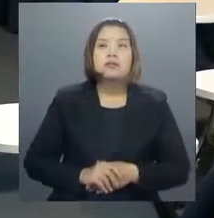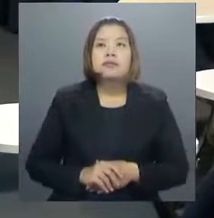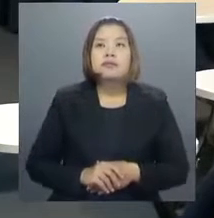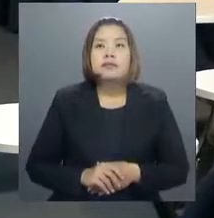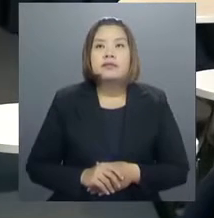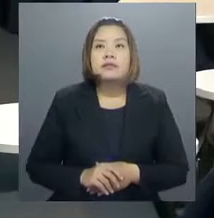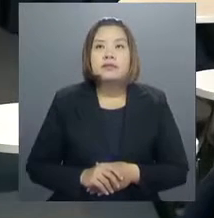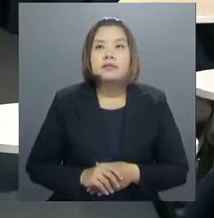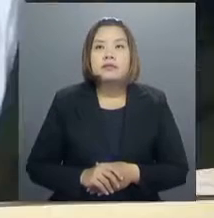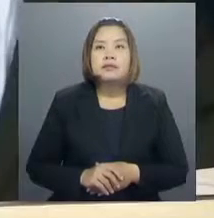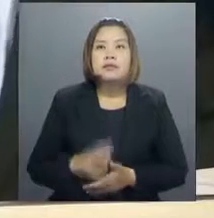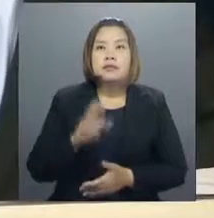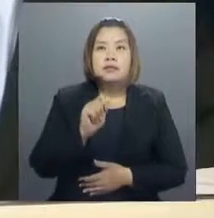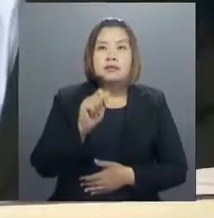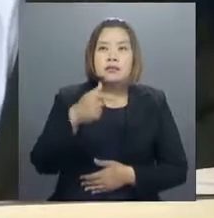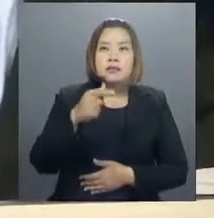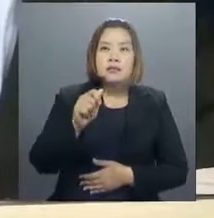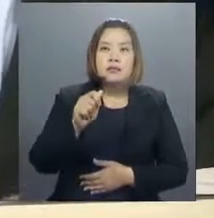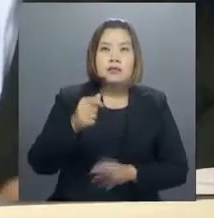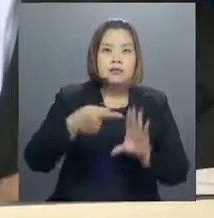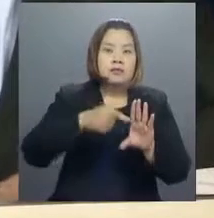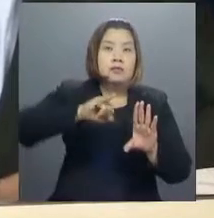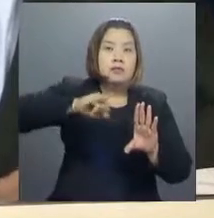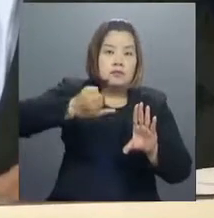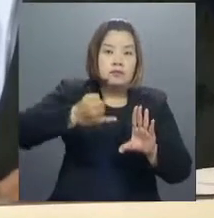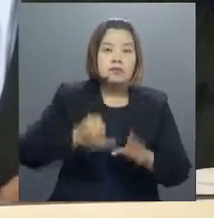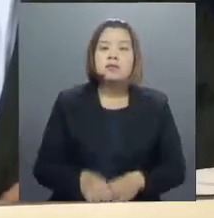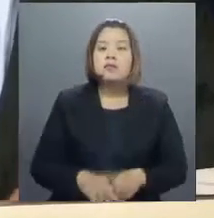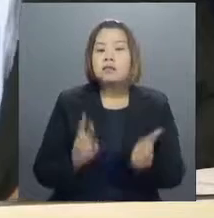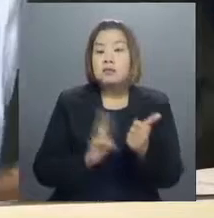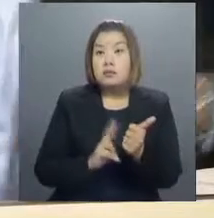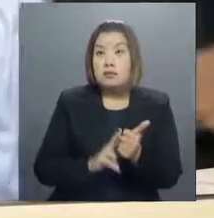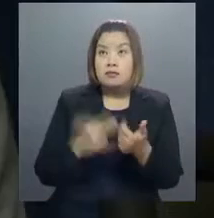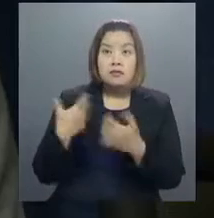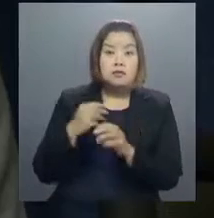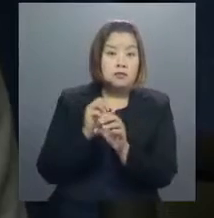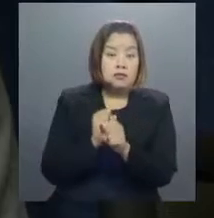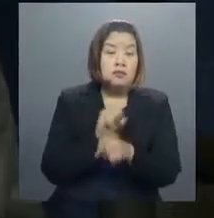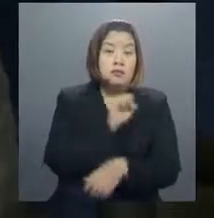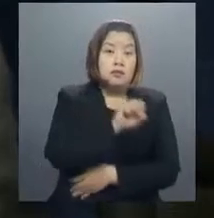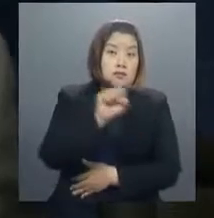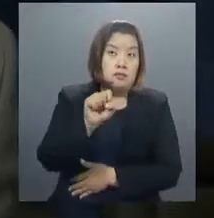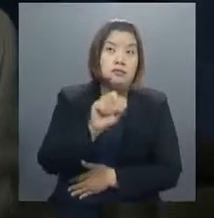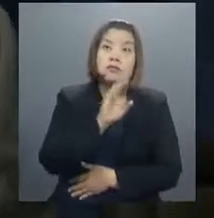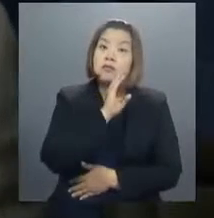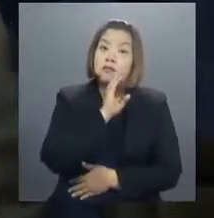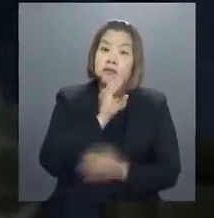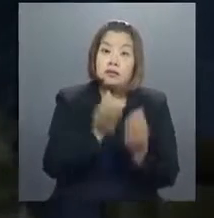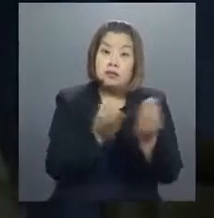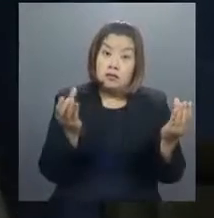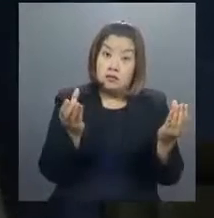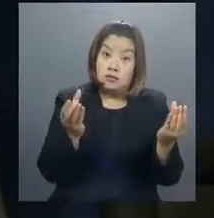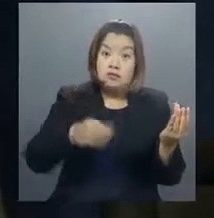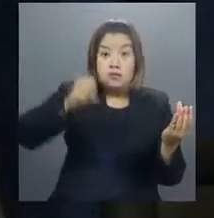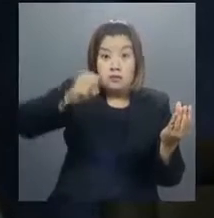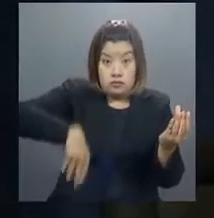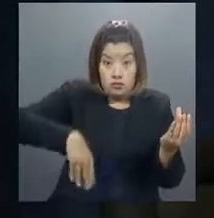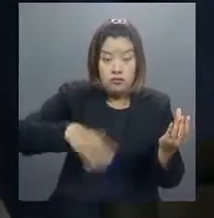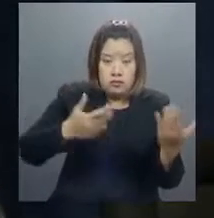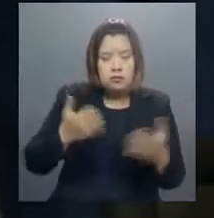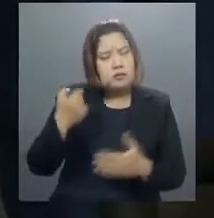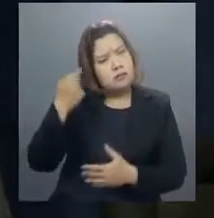นายองอาจคล้ามไพบูลย์รองหัวหน้าพรรคประชาธิปัตย์เชื่อว่าหากร่างรัฐธรรมนูญไม่ผ่านประชามติก็จะไม่เกิดเหตุความ